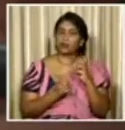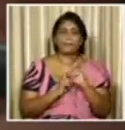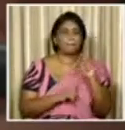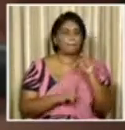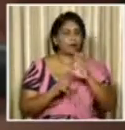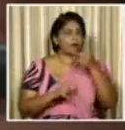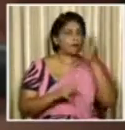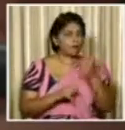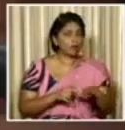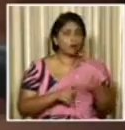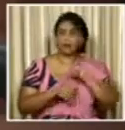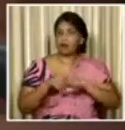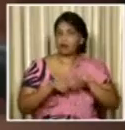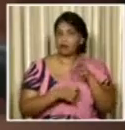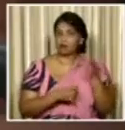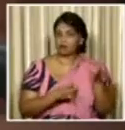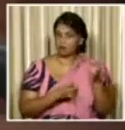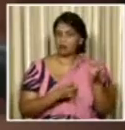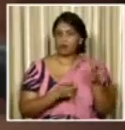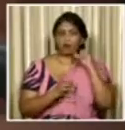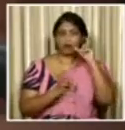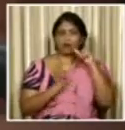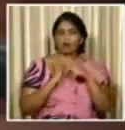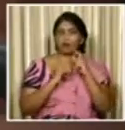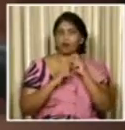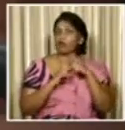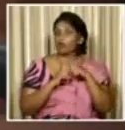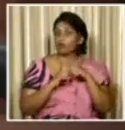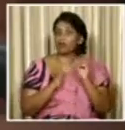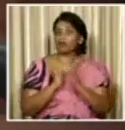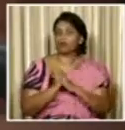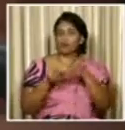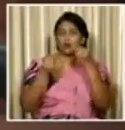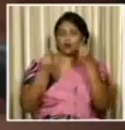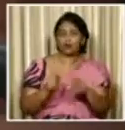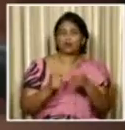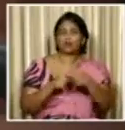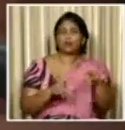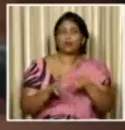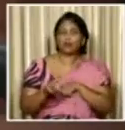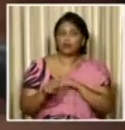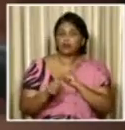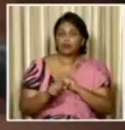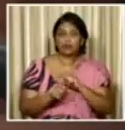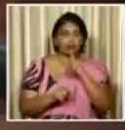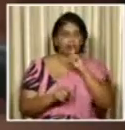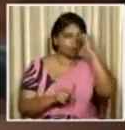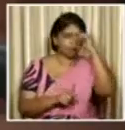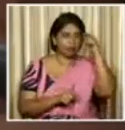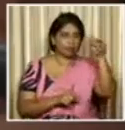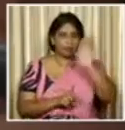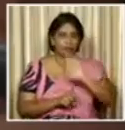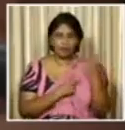පාර්ලිමේන්තු වැදගත්ම ආයතනය කෝප් කමිටුව අක්‍රිය කරේ කවුද? ඒකට වග කියන්න ඕනේ නැද්ද කතානායකවරයා?